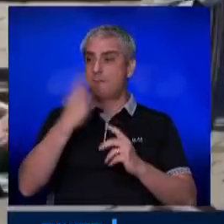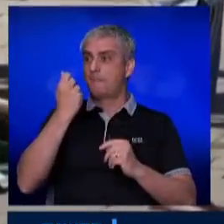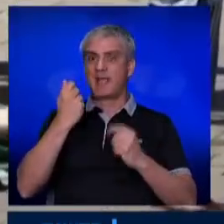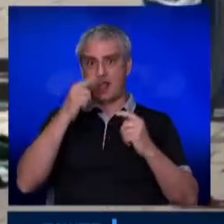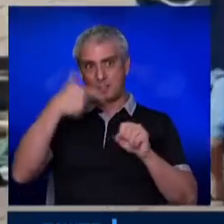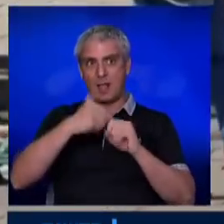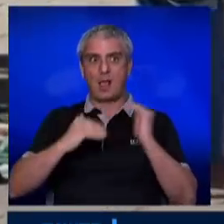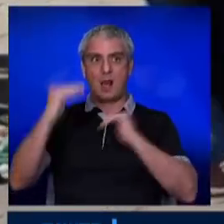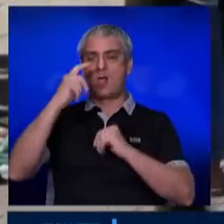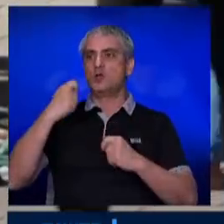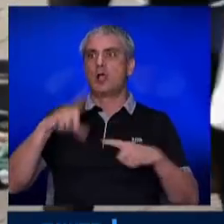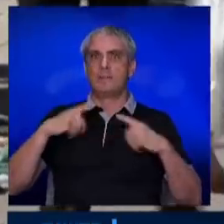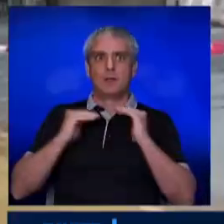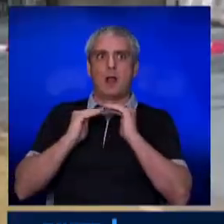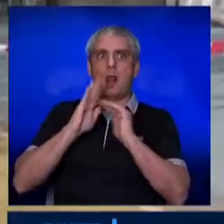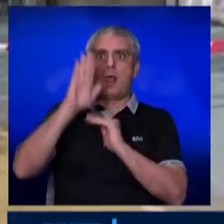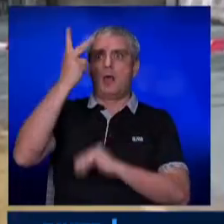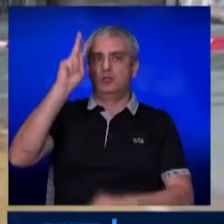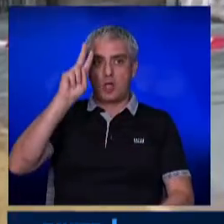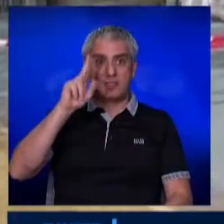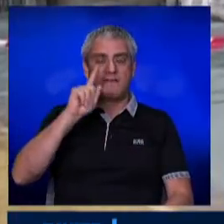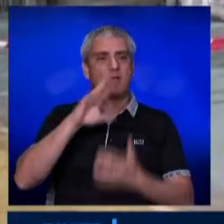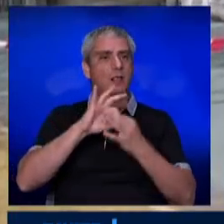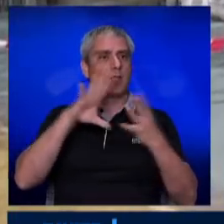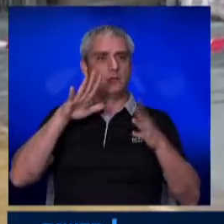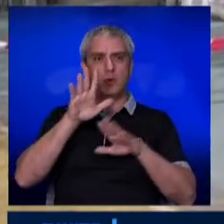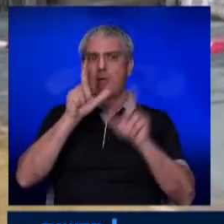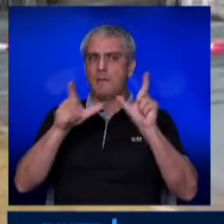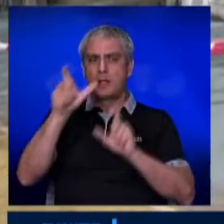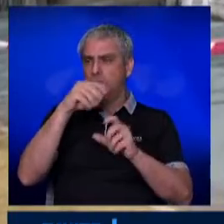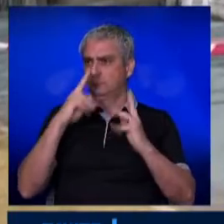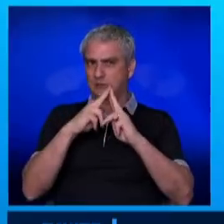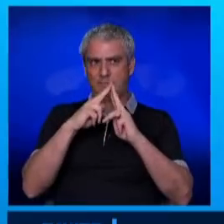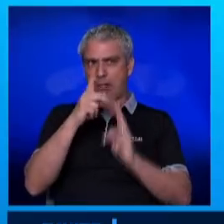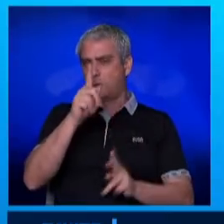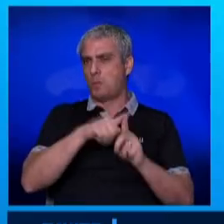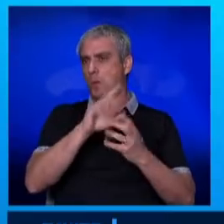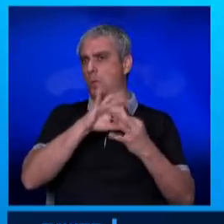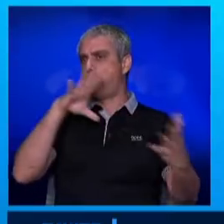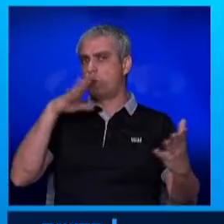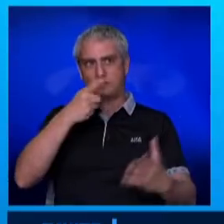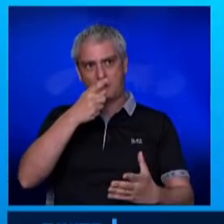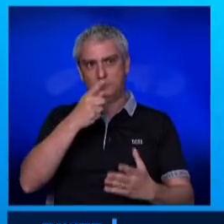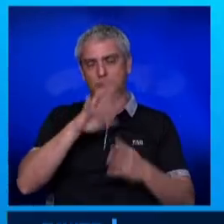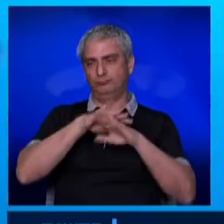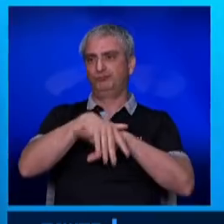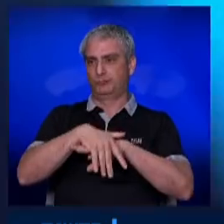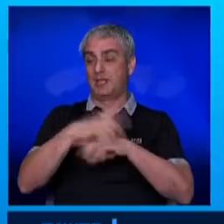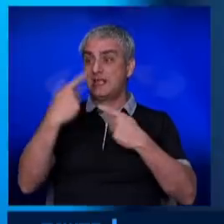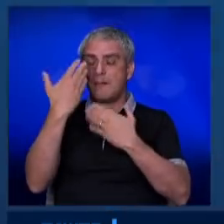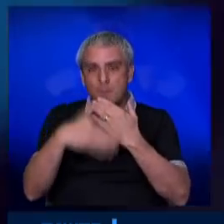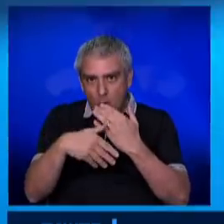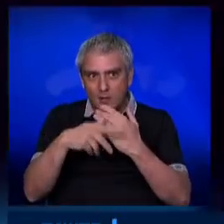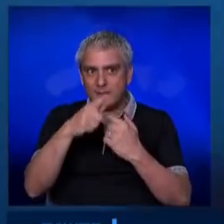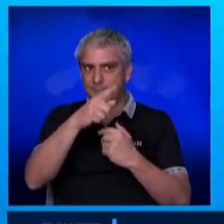האנרגיה, יוקר המחיה שרק הולך ומחריף, והניתוק שחשים חוגים רבים בצרפת מכיוונו, עושים את שלהם, ובימים האחרונים